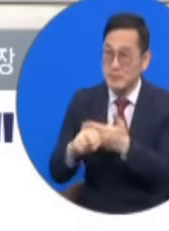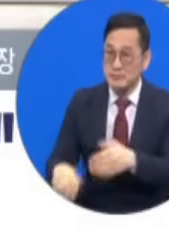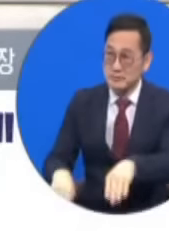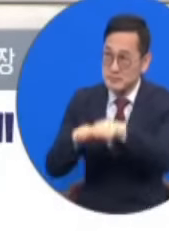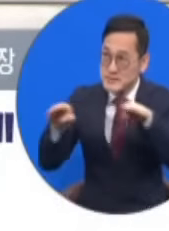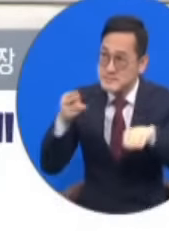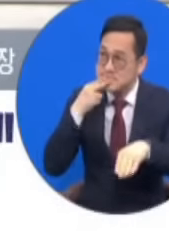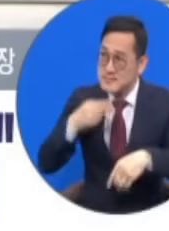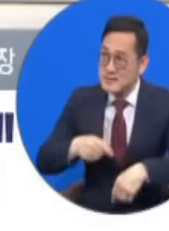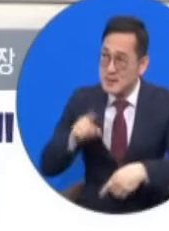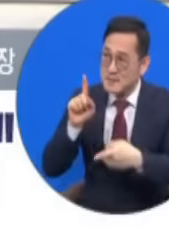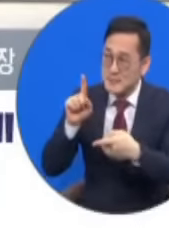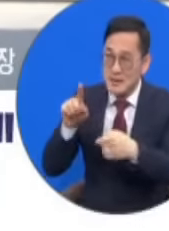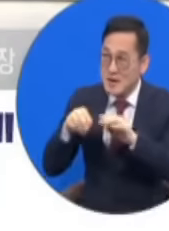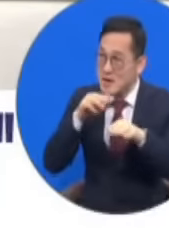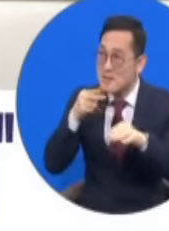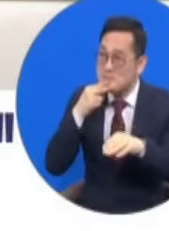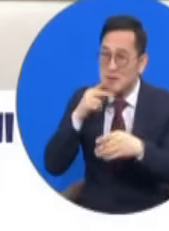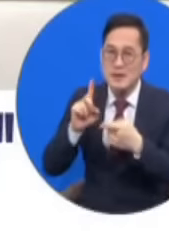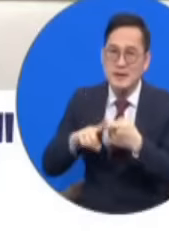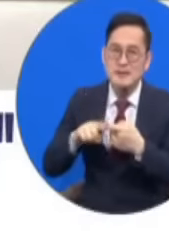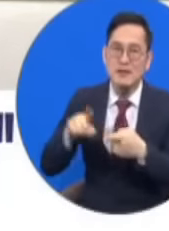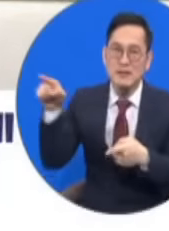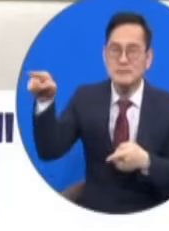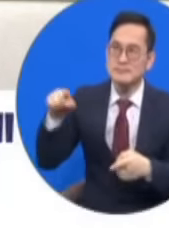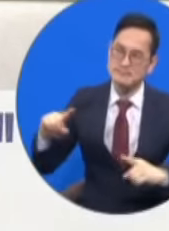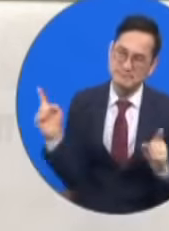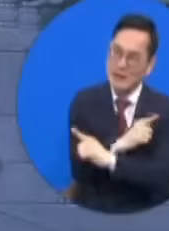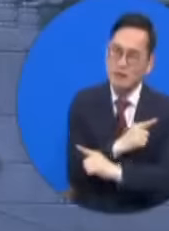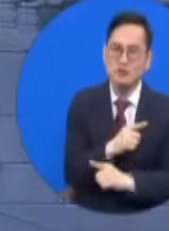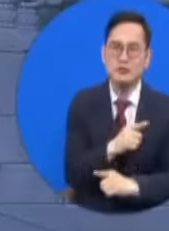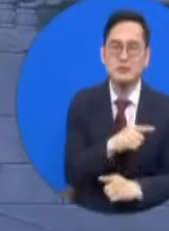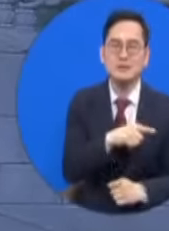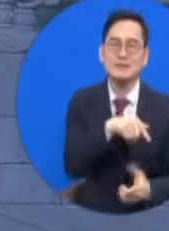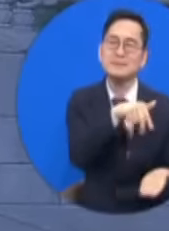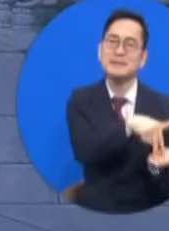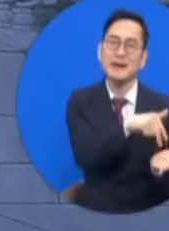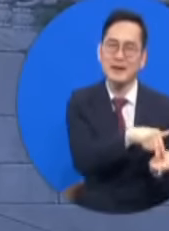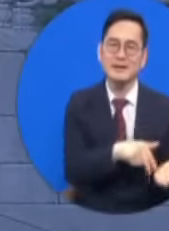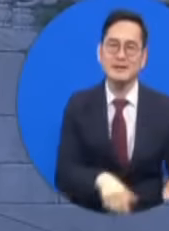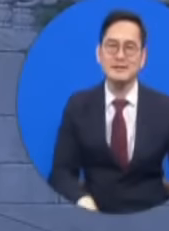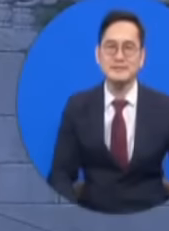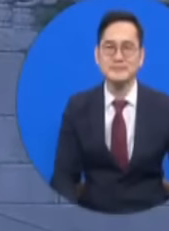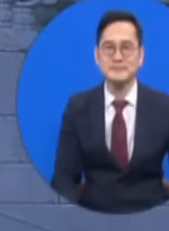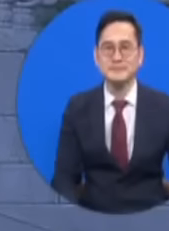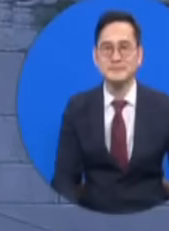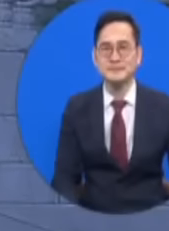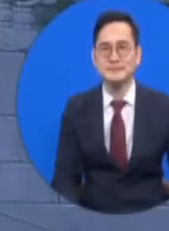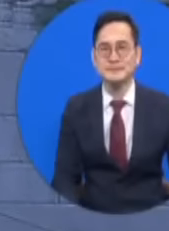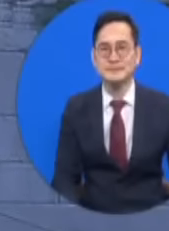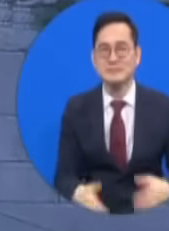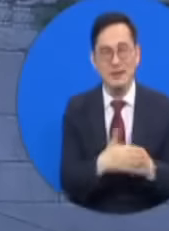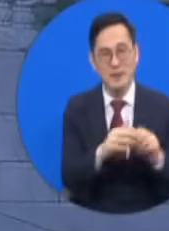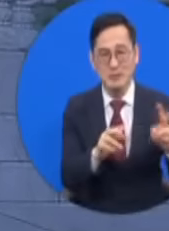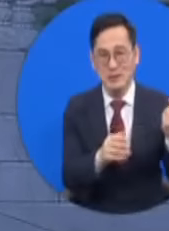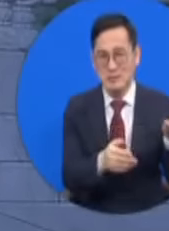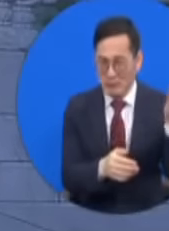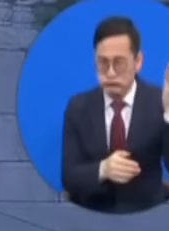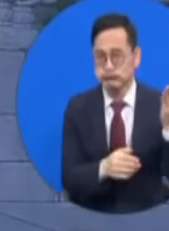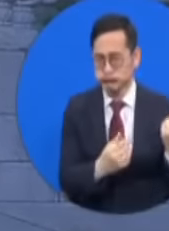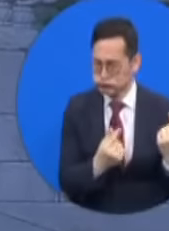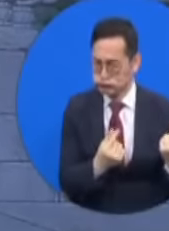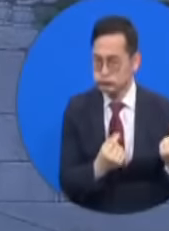불공정을 시장할 수 있다는 걸 강조한 표현이다 이렇게 봅니다. 예, 두 분의 개인적인 견해 공의 전해드렸습니다. 이번엔 저희가 준비한 다음 순서입니다.